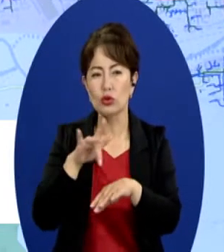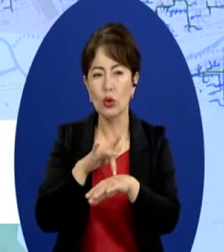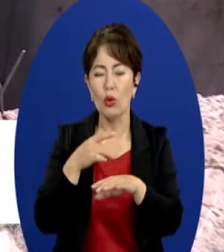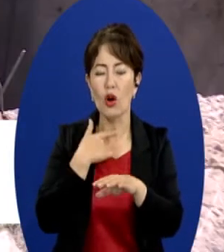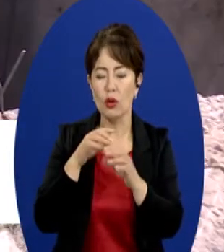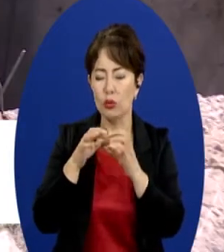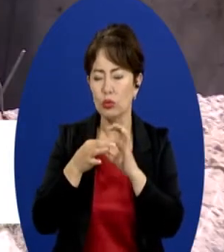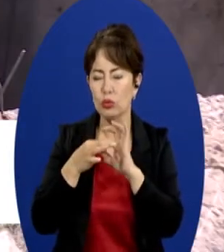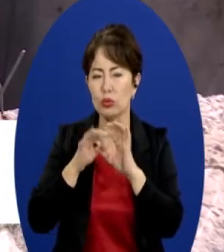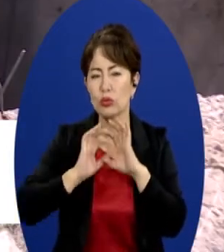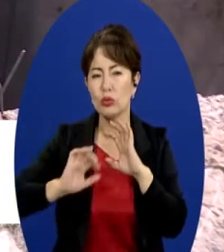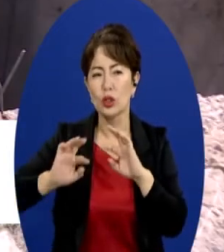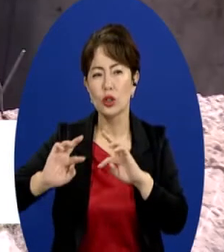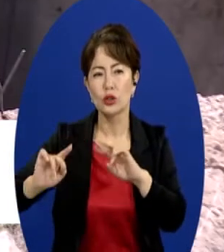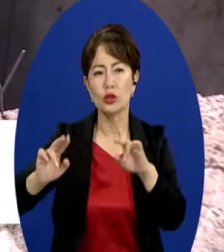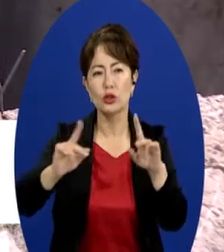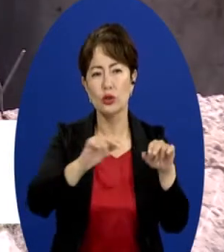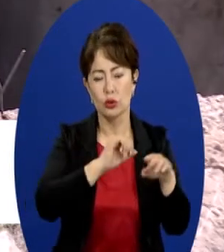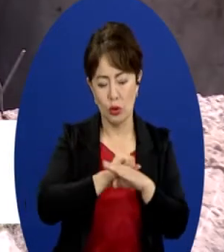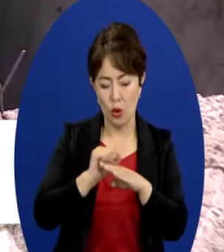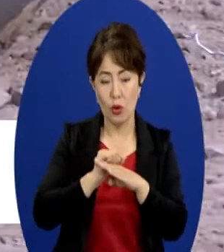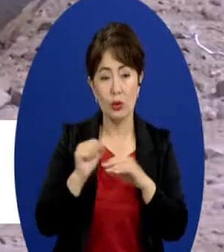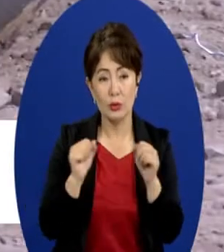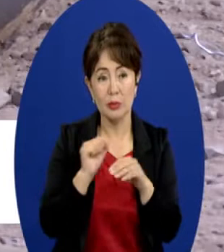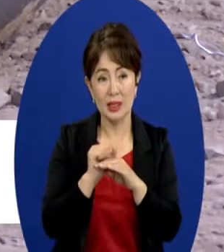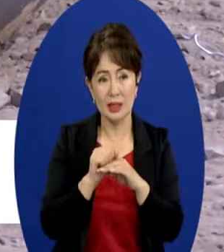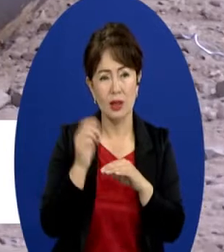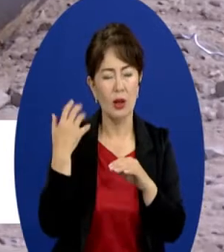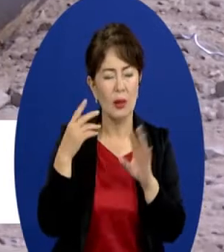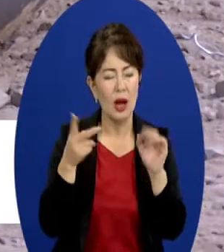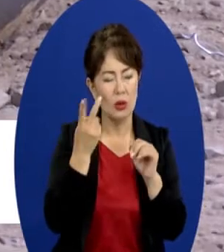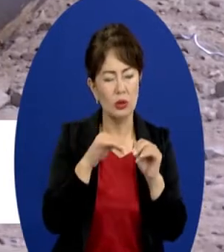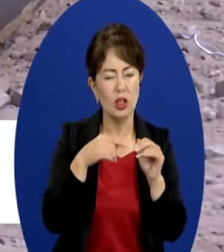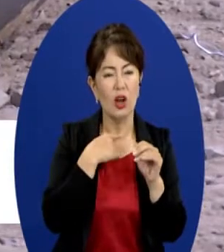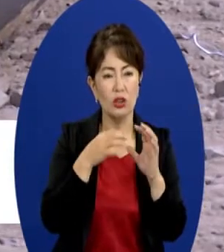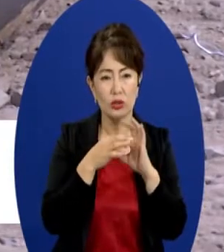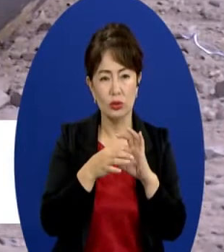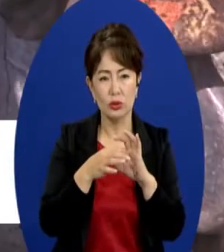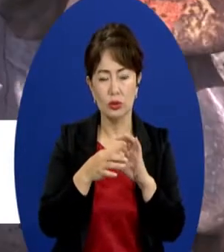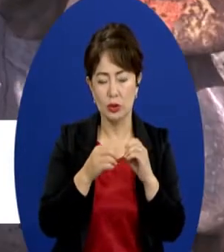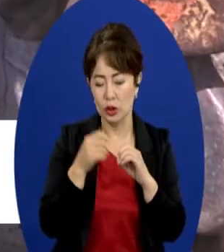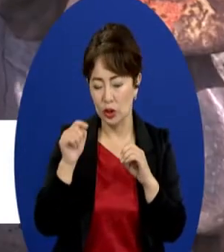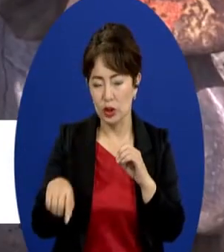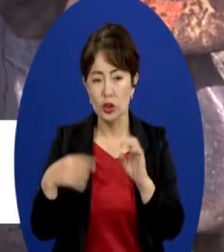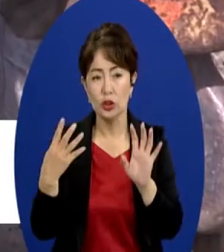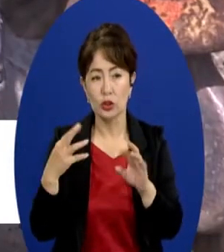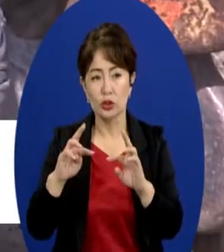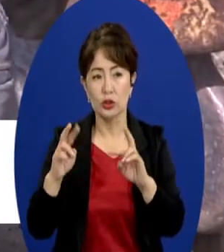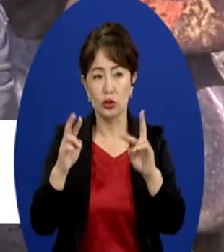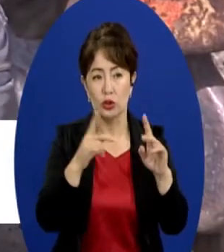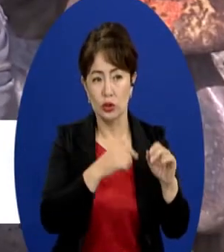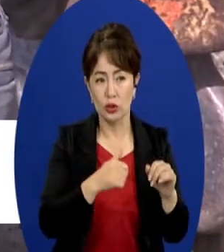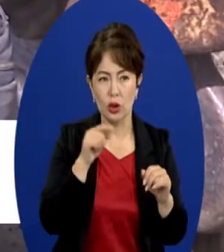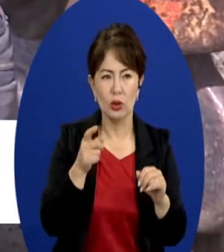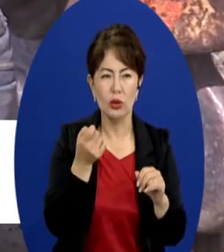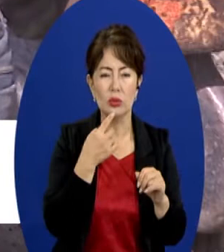дуусган үйлчлэлтийн бэлтгэлээ хангадгаа. Өнгөрсөн жил 12 удаагийн шугам цогцлолт хийсэн бол энэ жил 9-ийг нь засварлажээ. Одоогийн байдлаар хүндрэл байхгүй,